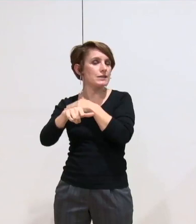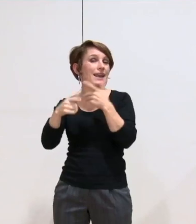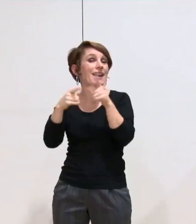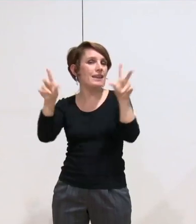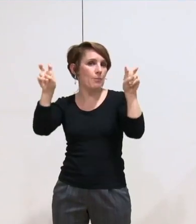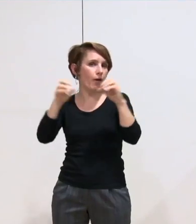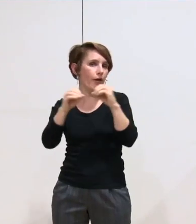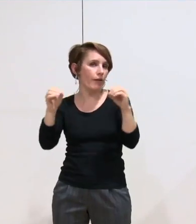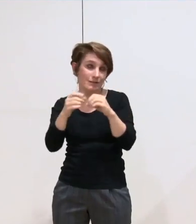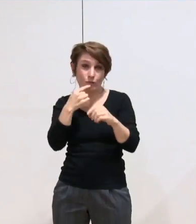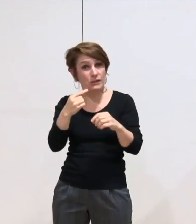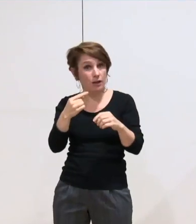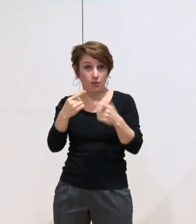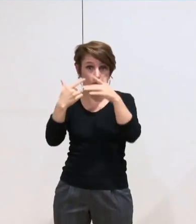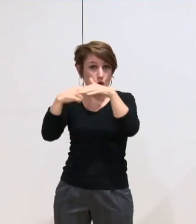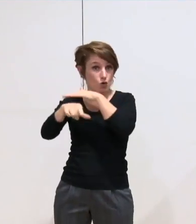hein,